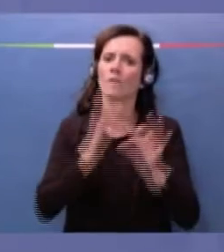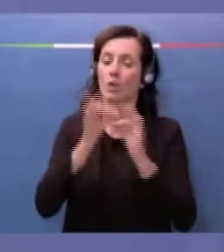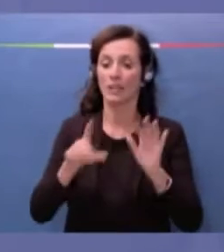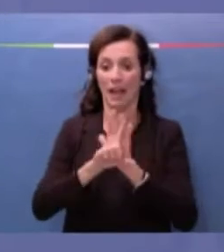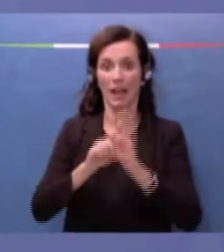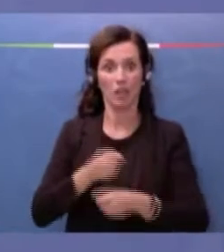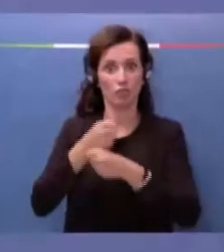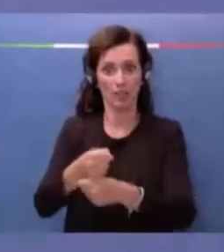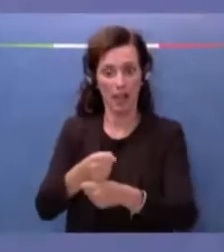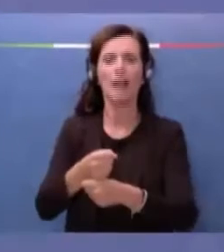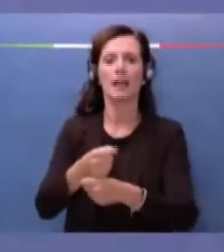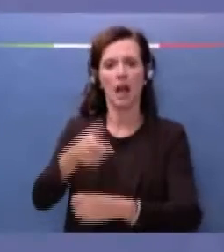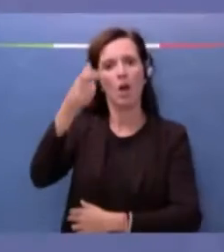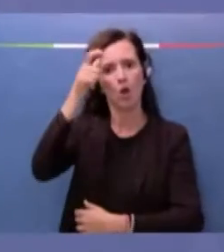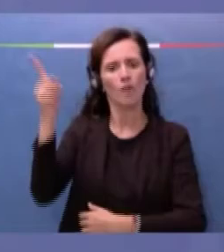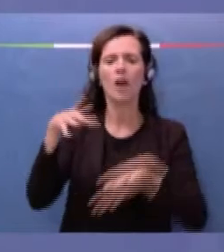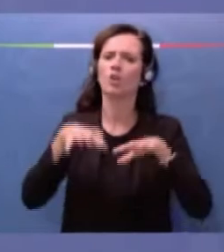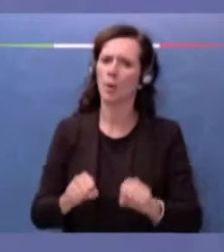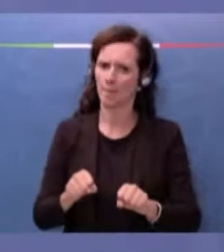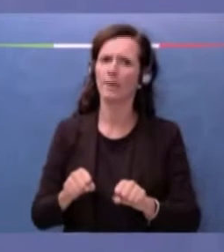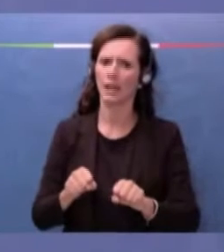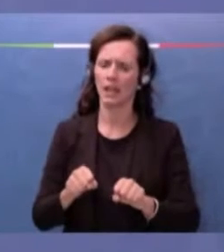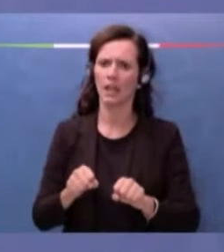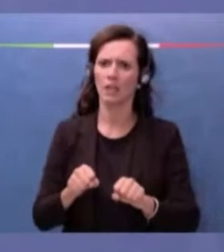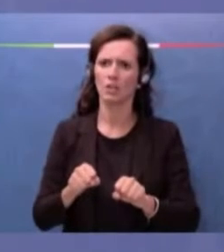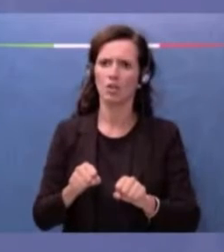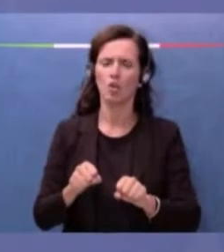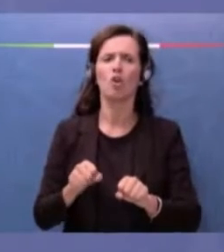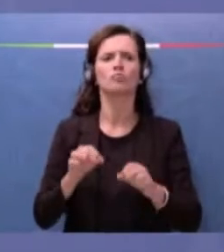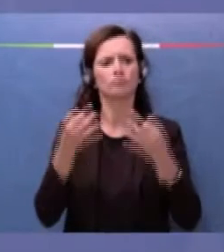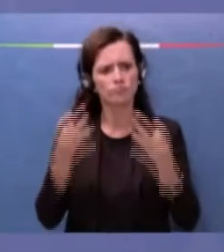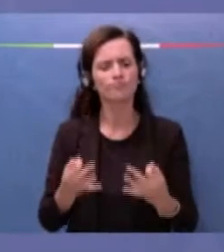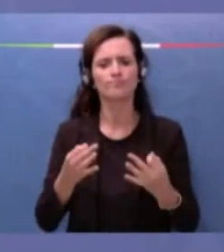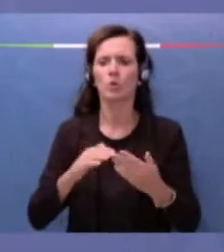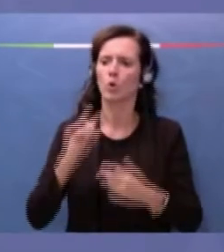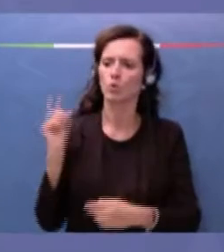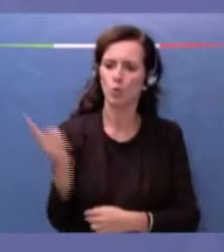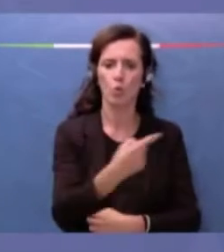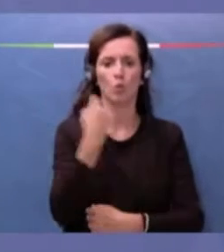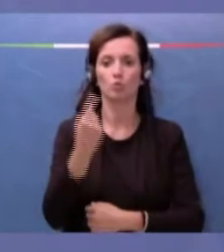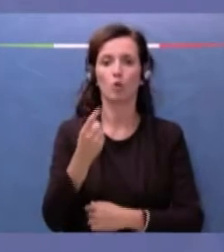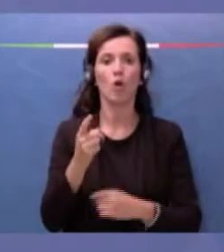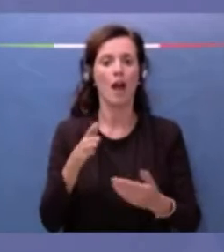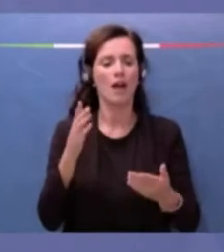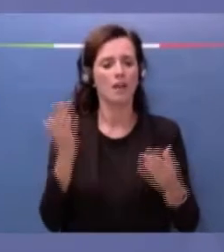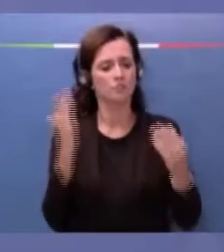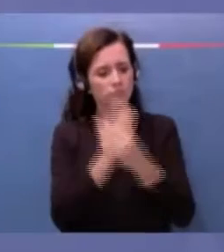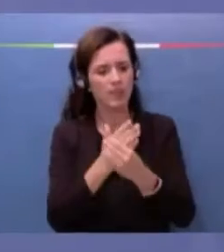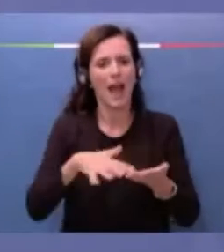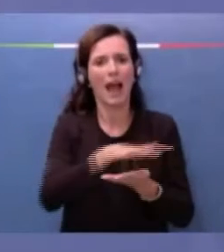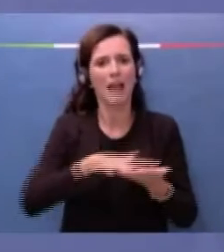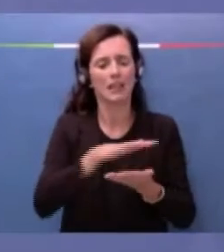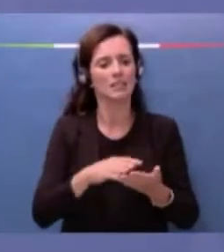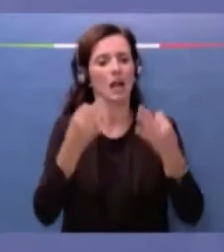è che il governo si impegna a, come dire, a catastare tutto quello che oggi non è accatastato, cioè a